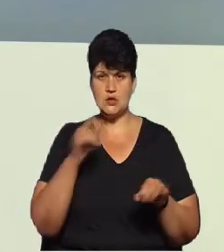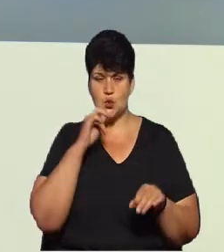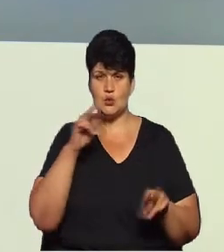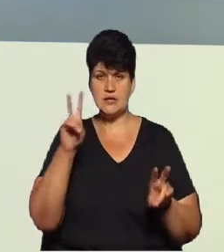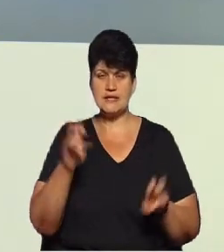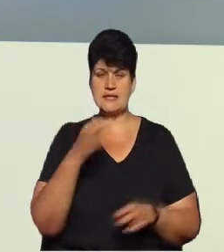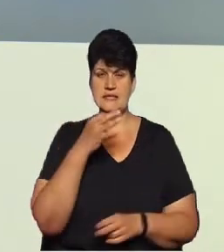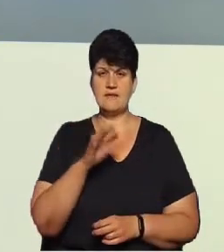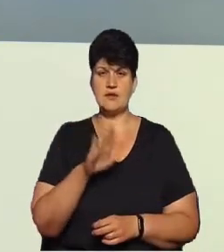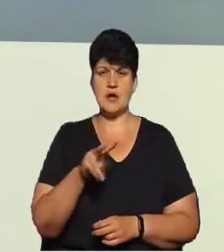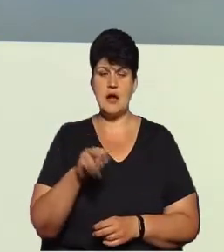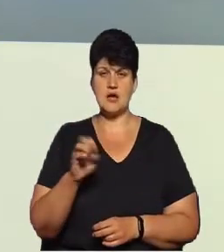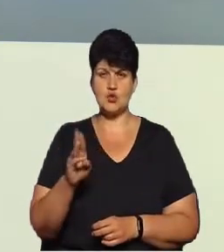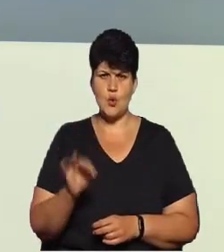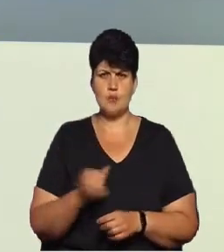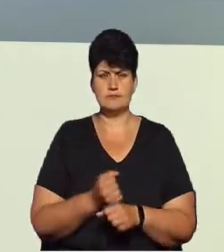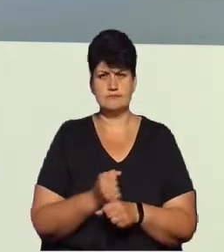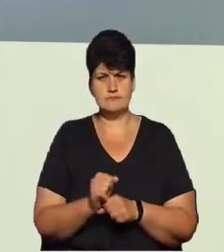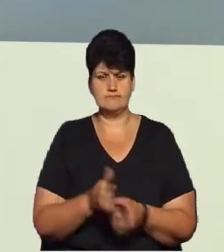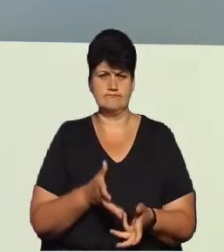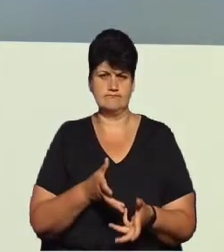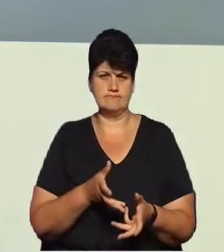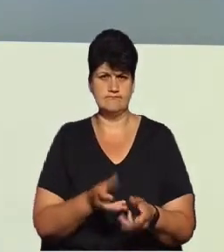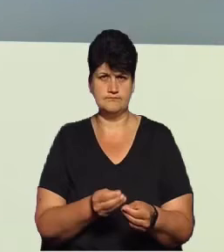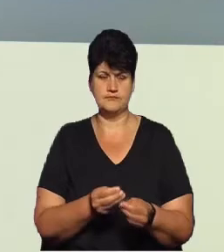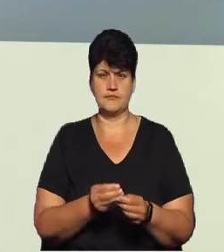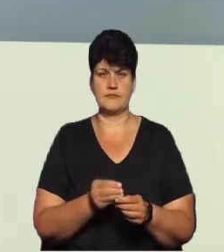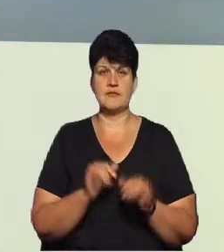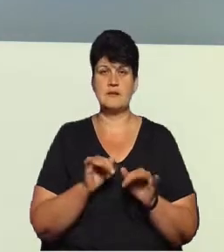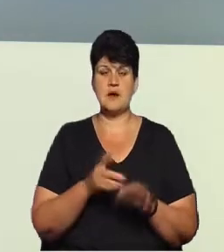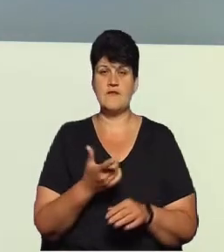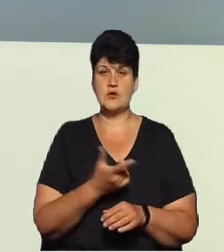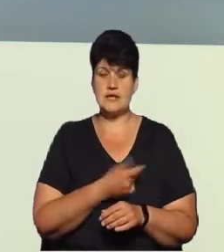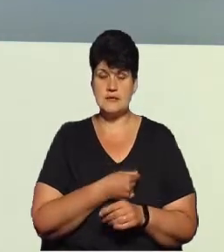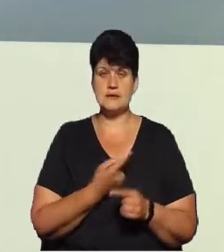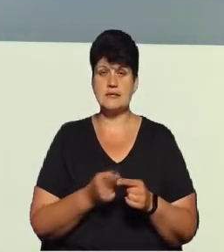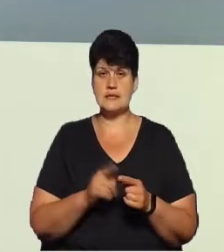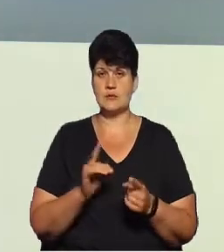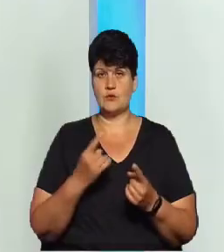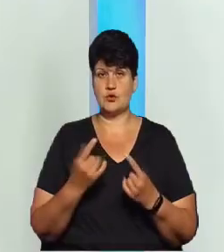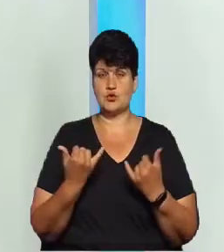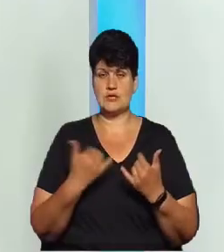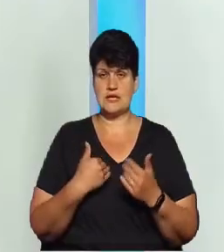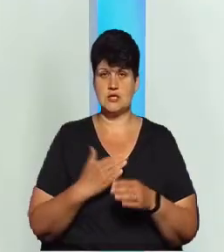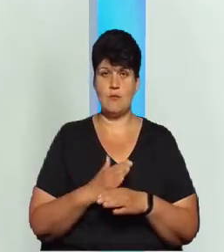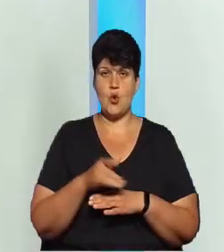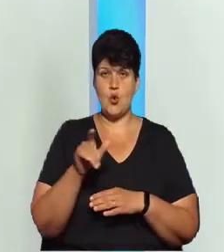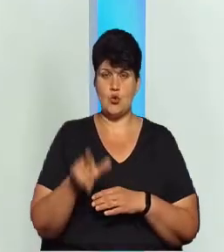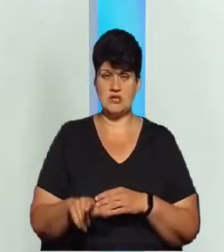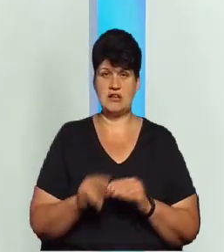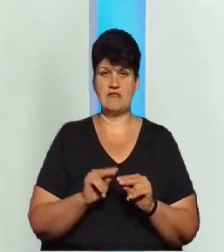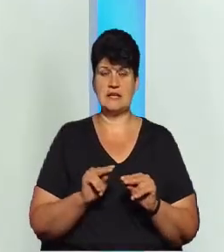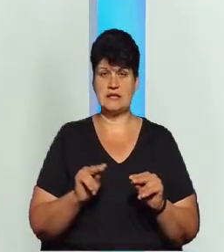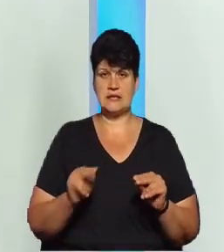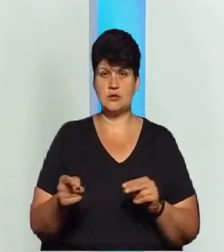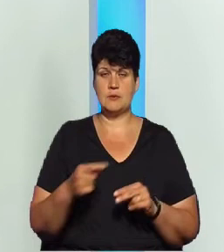примус і мотивацію у справі вакцинації, про це будемо сьогодні говорити з нашим гостем. Він викладач Тернопільського медуніверситету, також кандидат